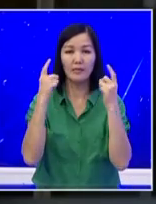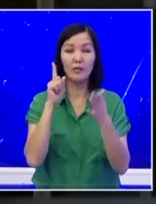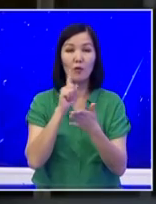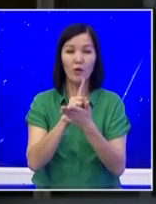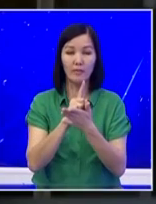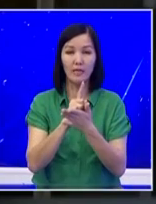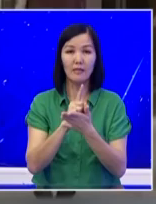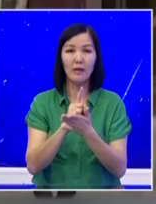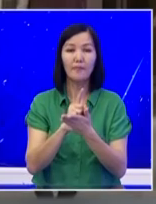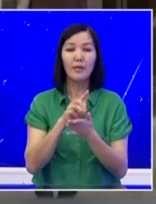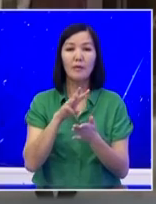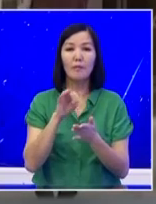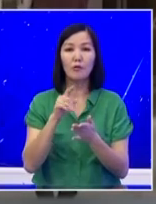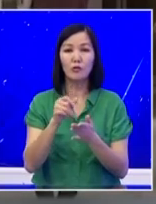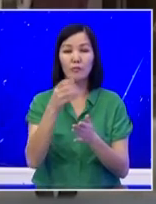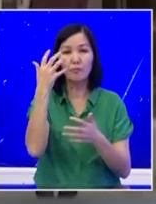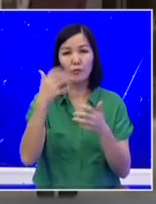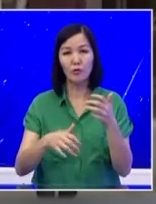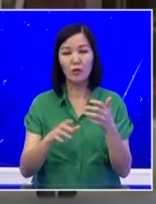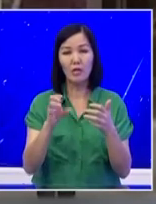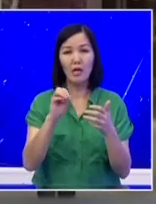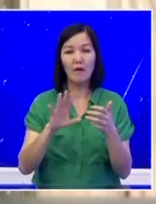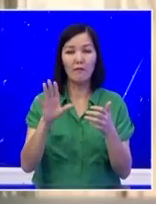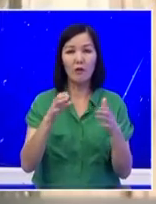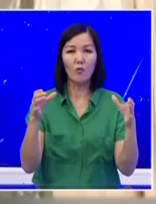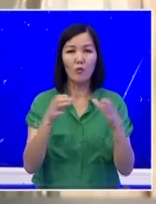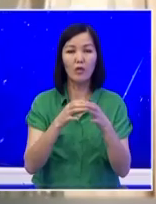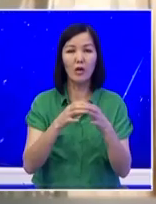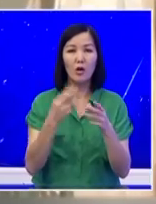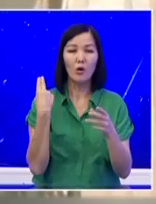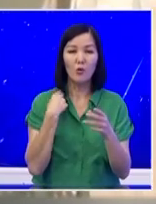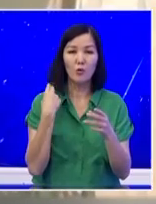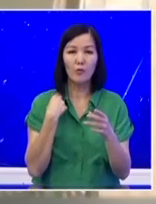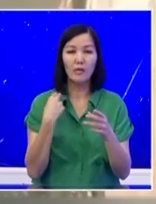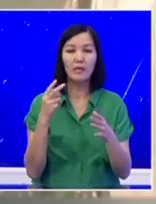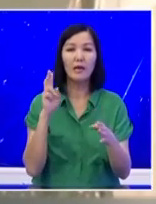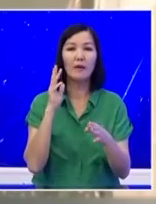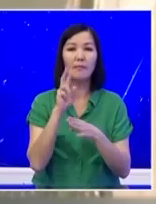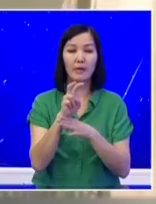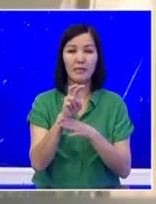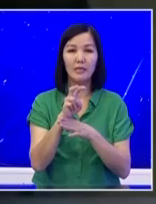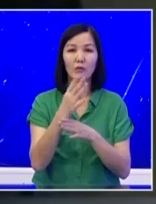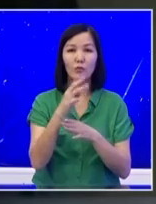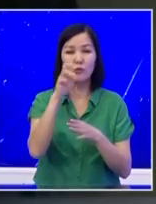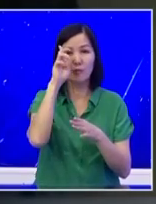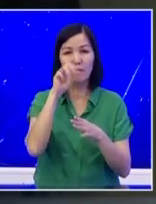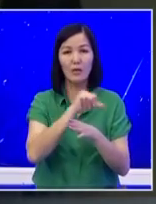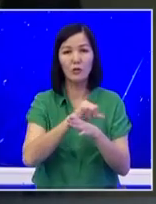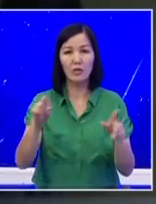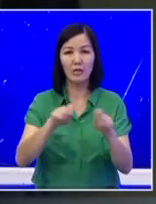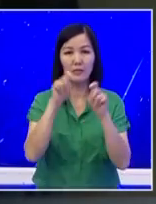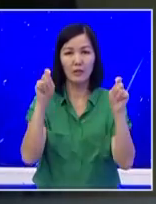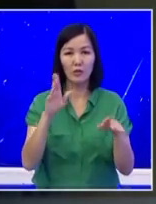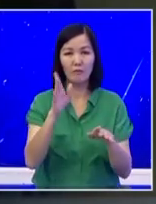тиіс. Маусым айының ортасында корольдік Еуроодақ елдері Ұлыбритания мен Шенген аумағына кіретін тағы 4 елмен үш шекарасын